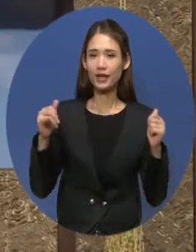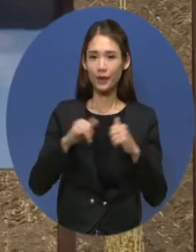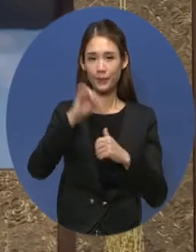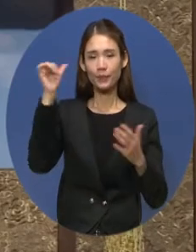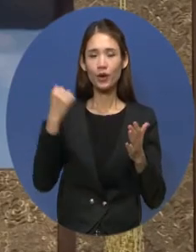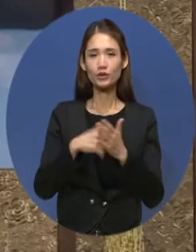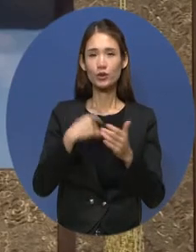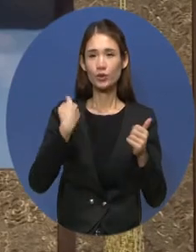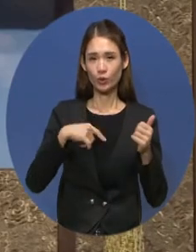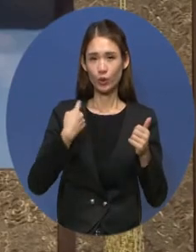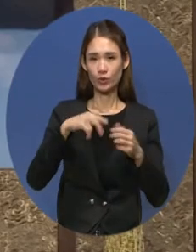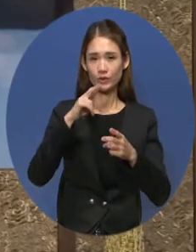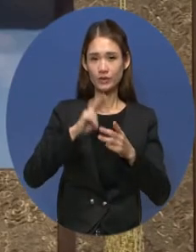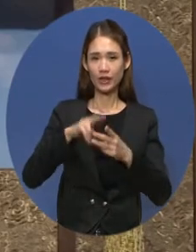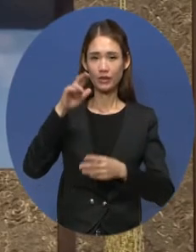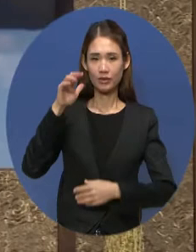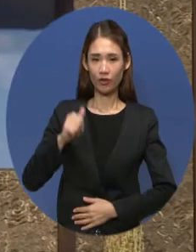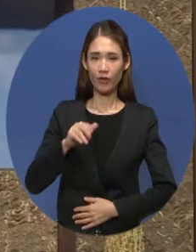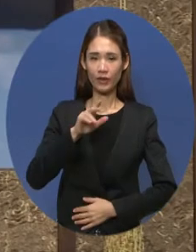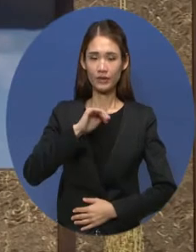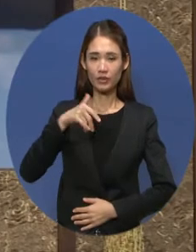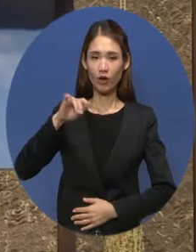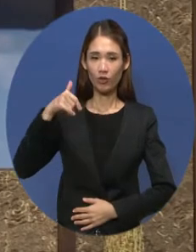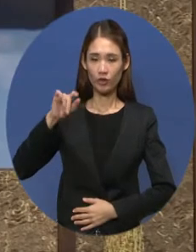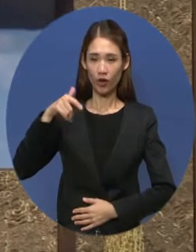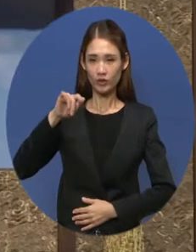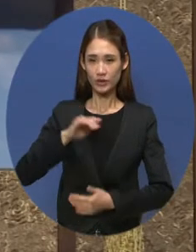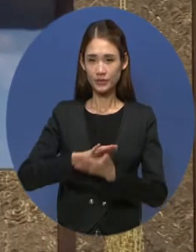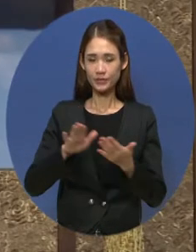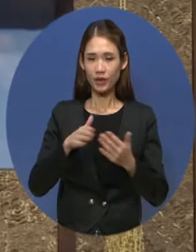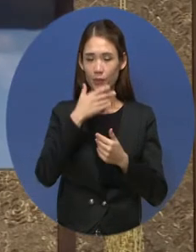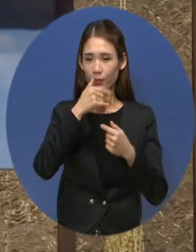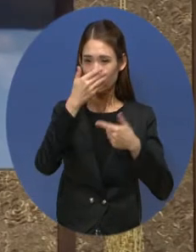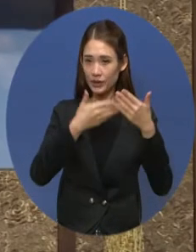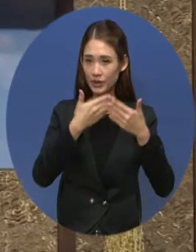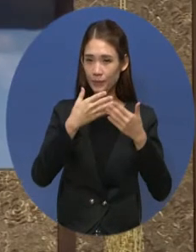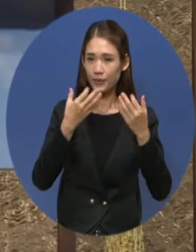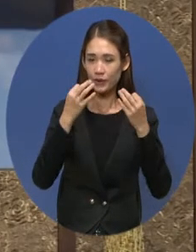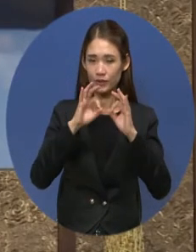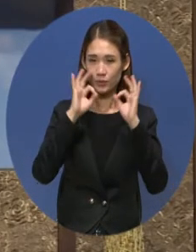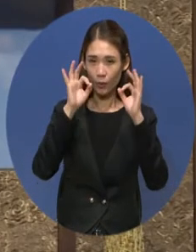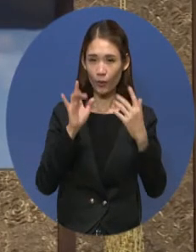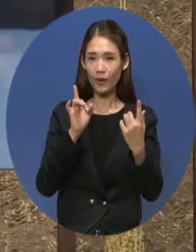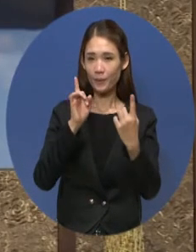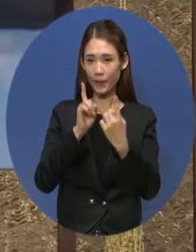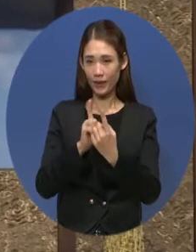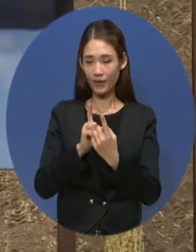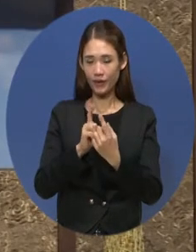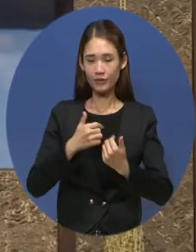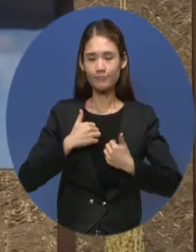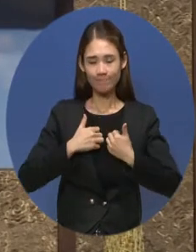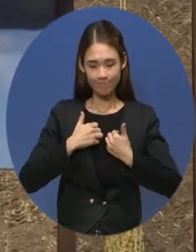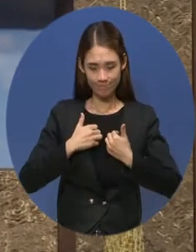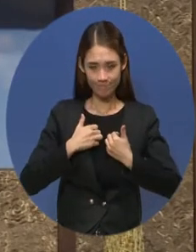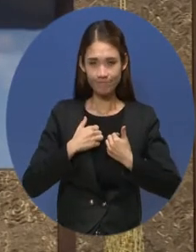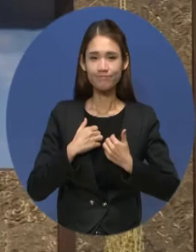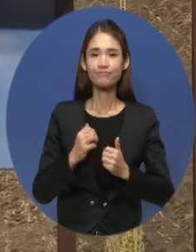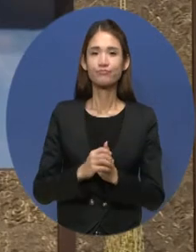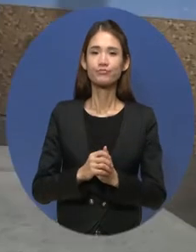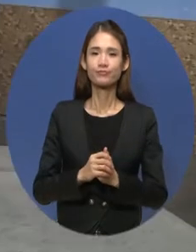의 에 성장 이라고 합니다 복지 tv 를 통해서 이렇게 만나 받게 되어서 어 반갑습니다